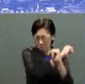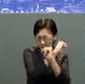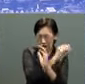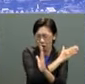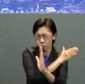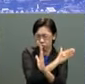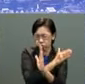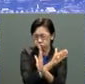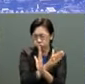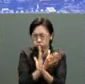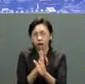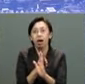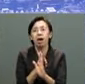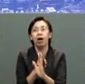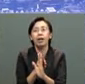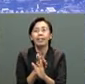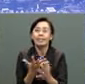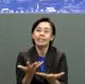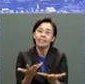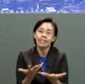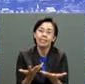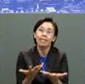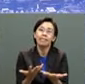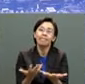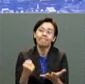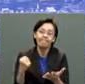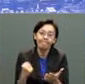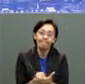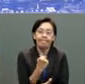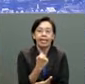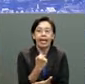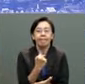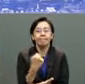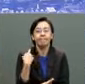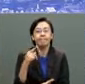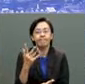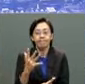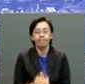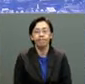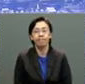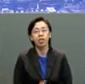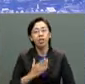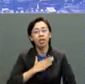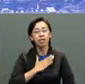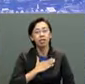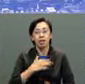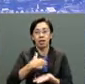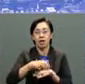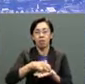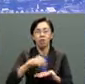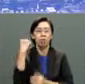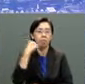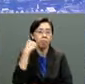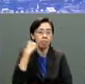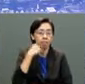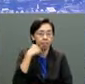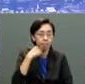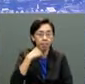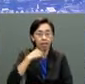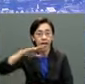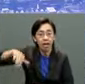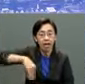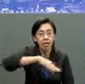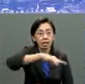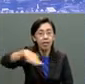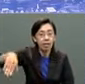ะไม่ได้ช่วยอะไรเลยกลายเป็นศูนย์ไปทันทีทันใดนะครับนี่คือสิ่งที่ต้องนำเรียนทุกท่านว่าเวลาจะกลับ